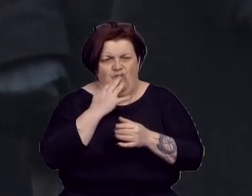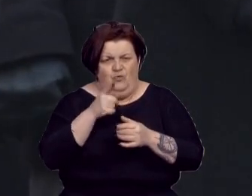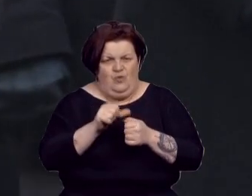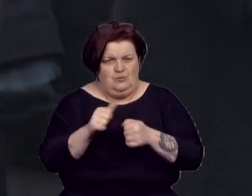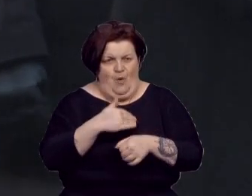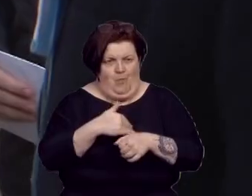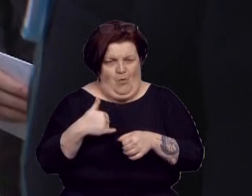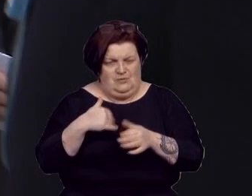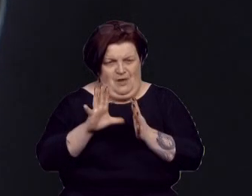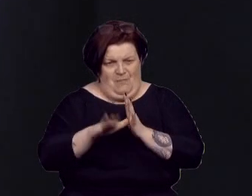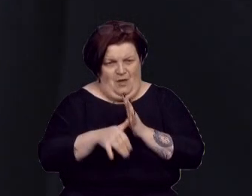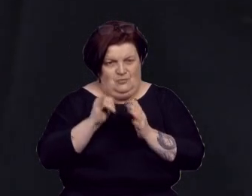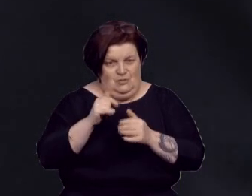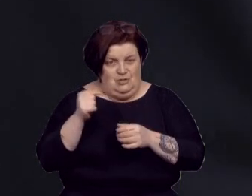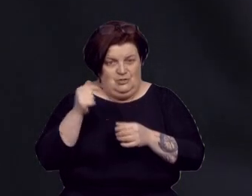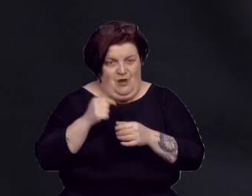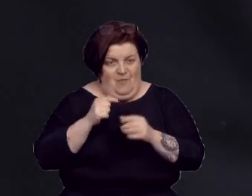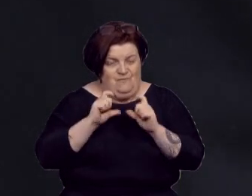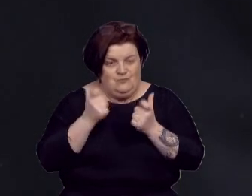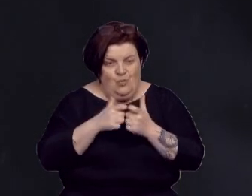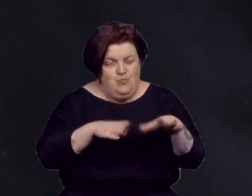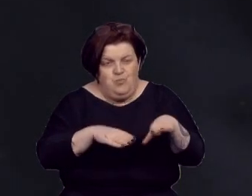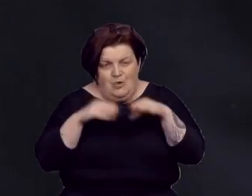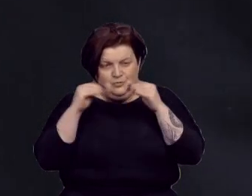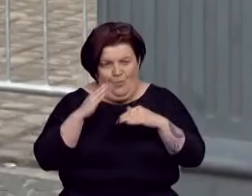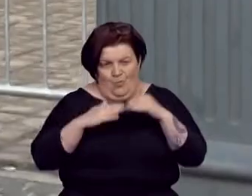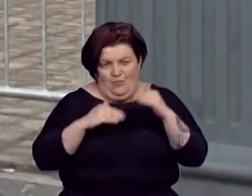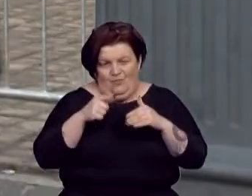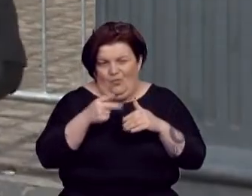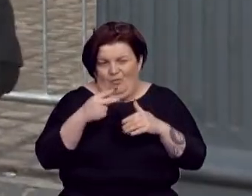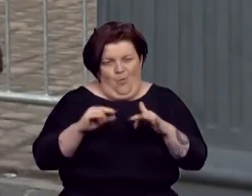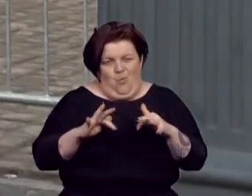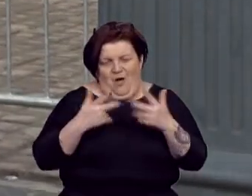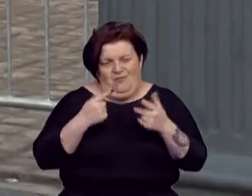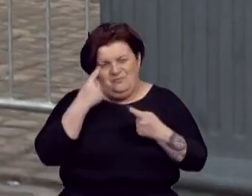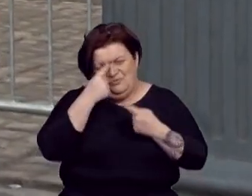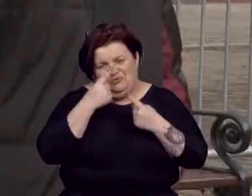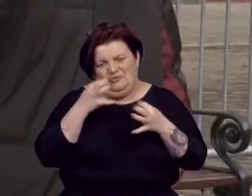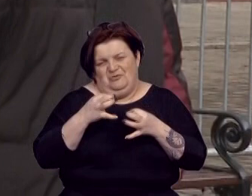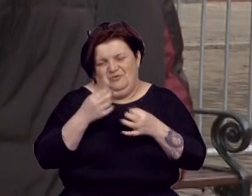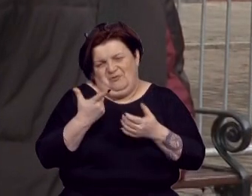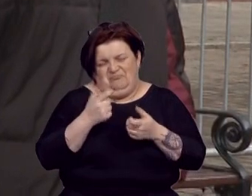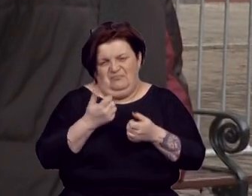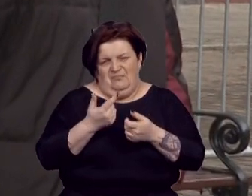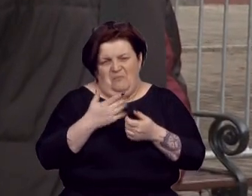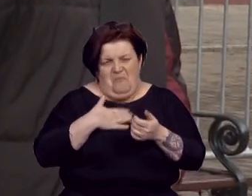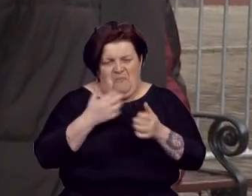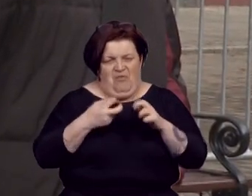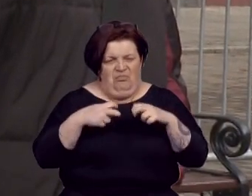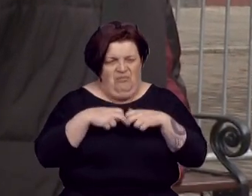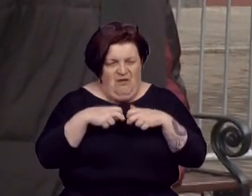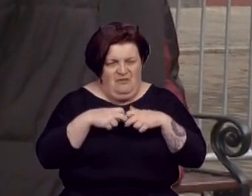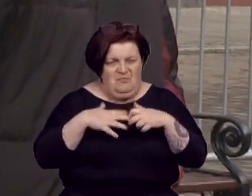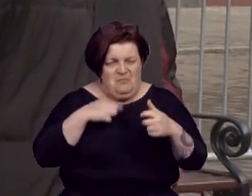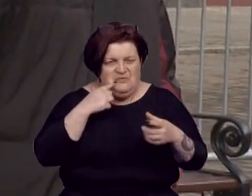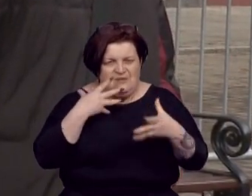jest polskie miasto i trzeba wszystko od początku zbudować. To nie było wcale takie proste. Nam się wydaje dzisiaj, że to nie jest żadna filozofia, bo mamy internet, mamy